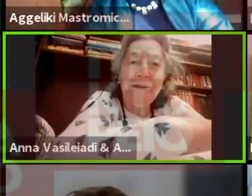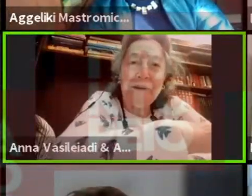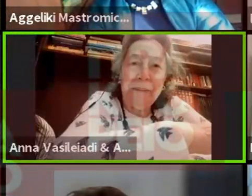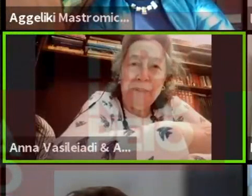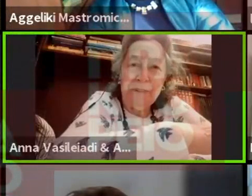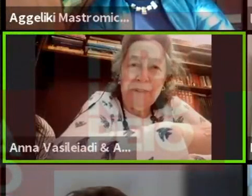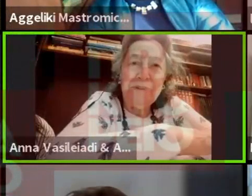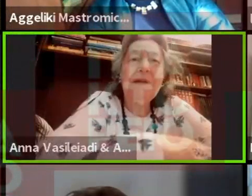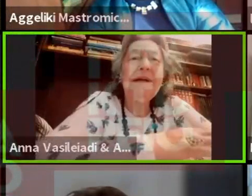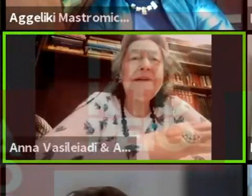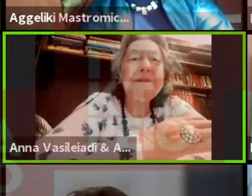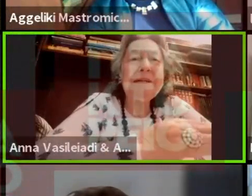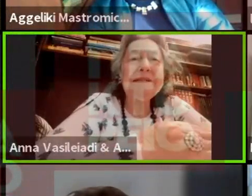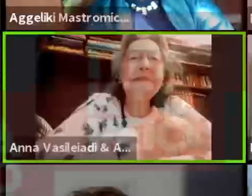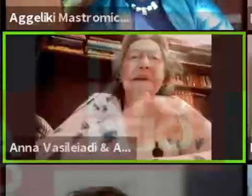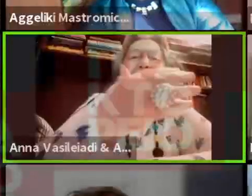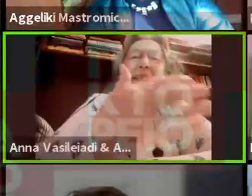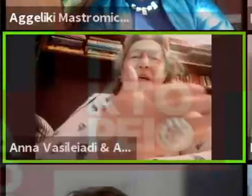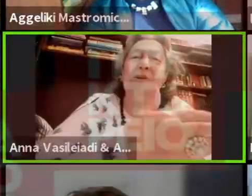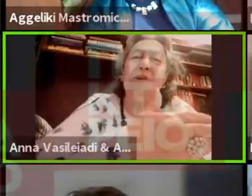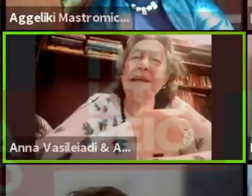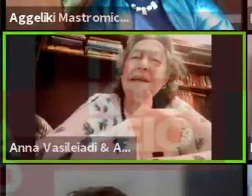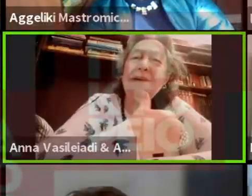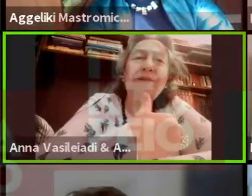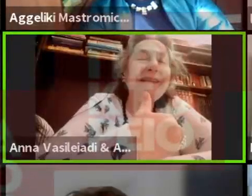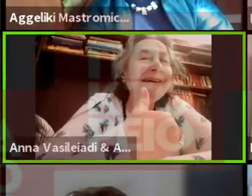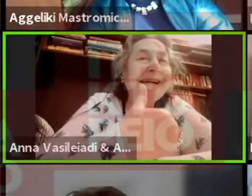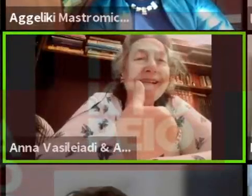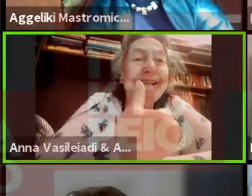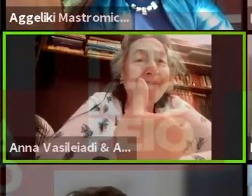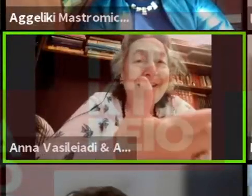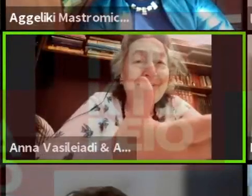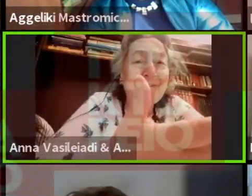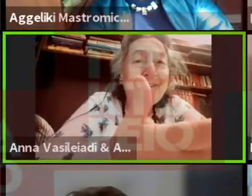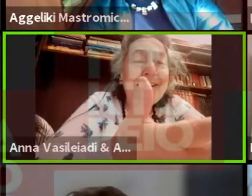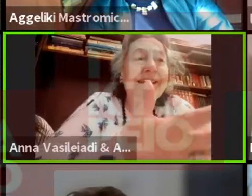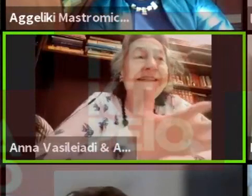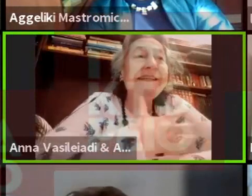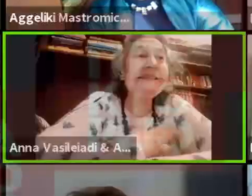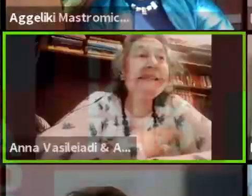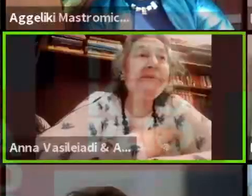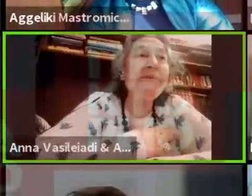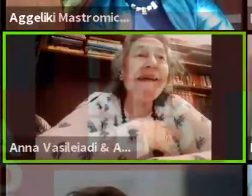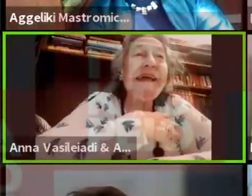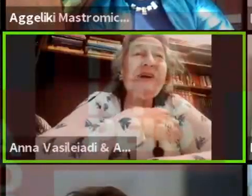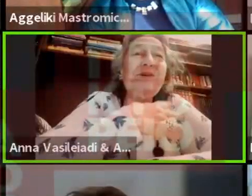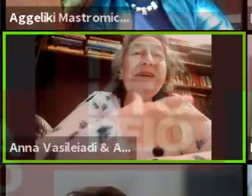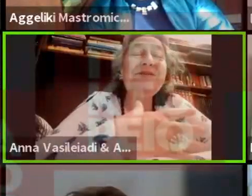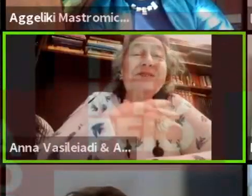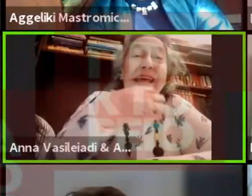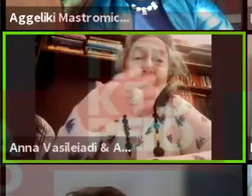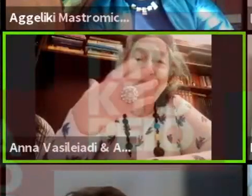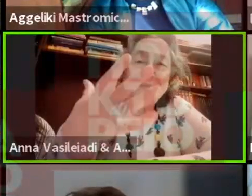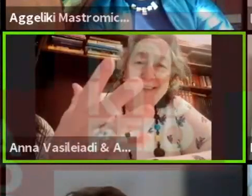παρατάω κάπου. Γιατί μου τα ξύπερναν τα χρόνια, εγώ δεν τα καταλαβαίνω, γιατί αισθάνομαι